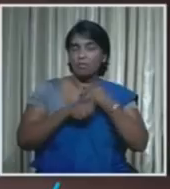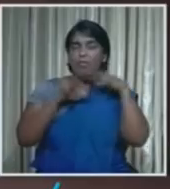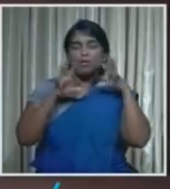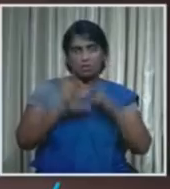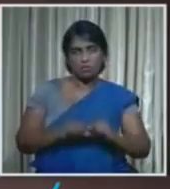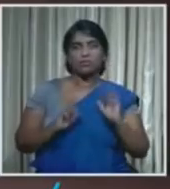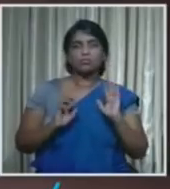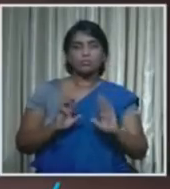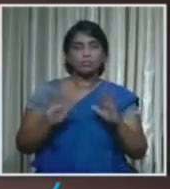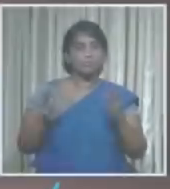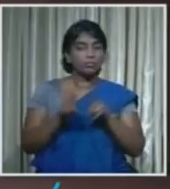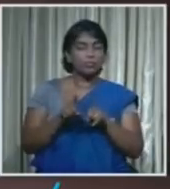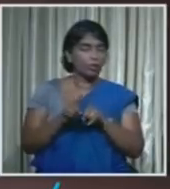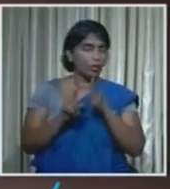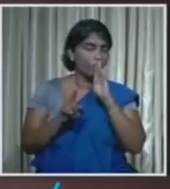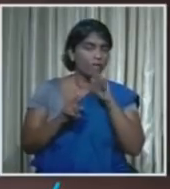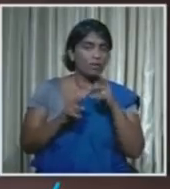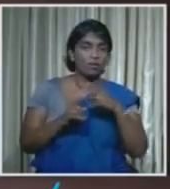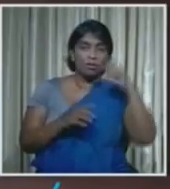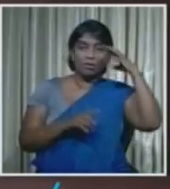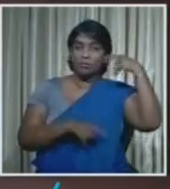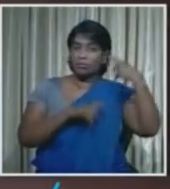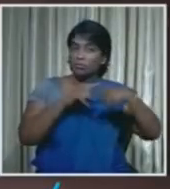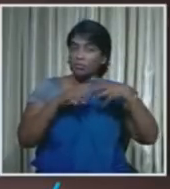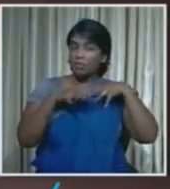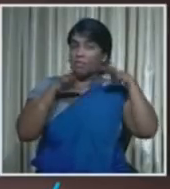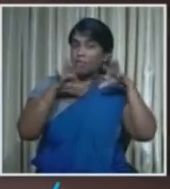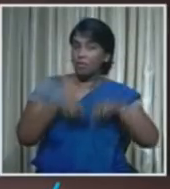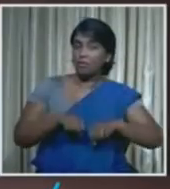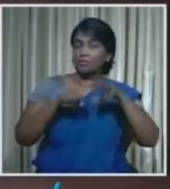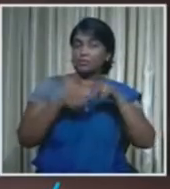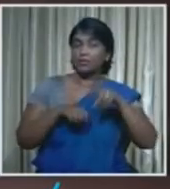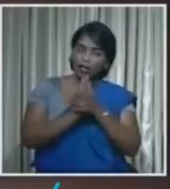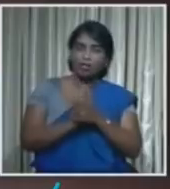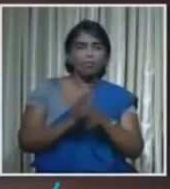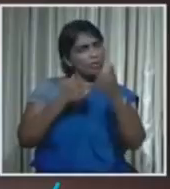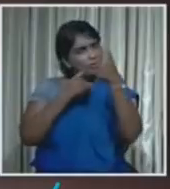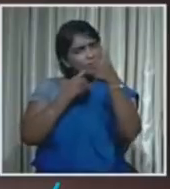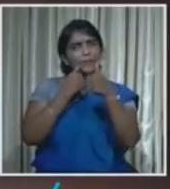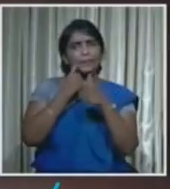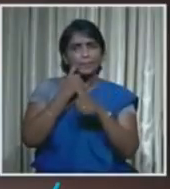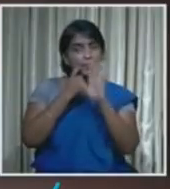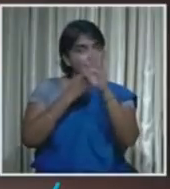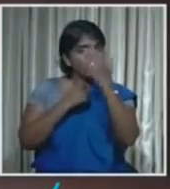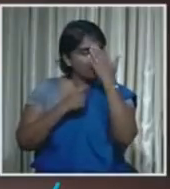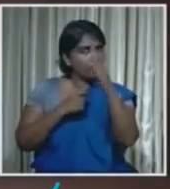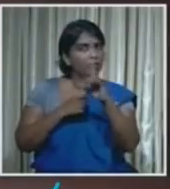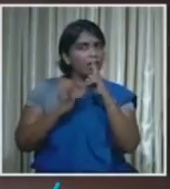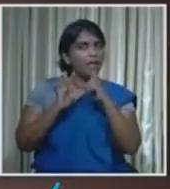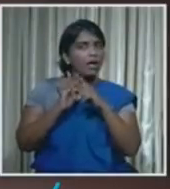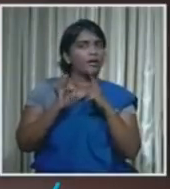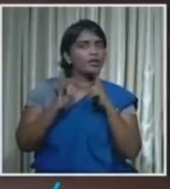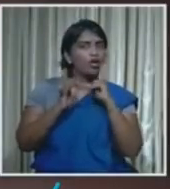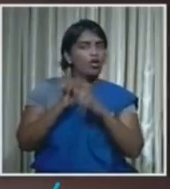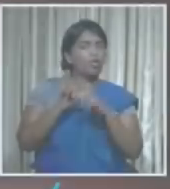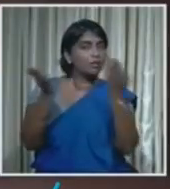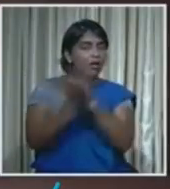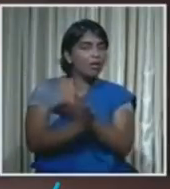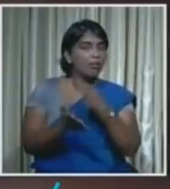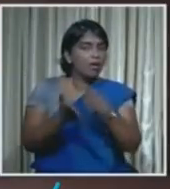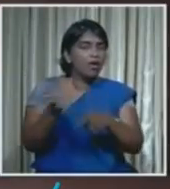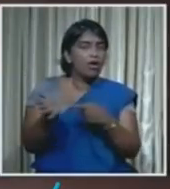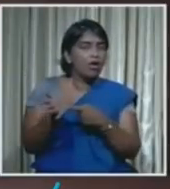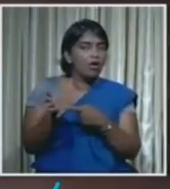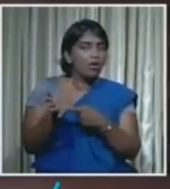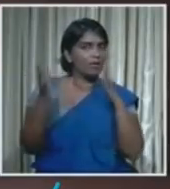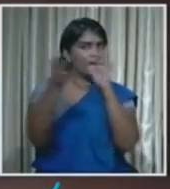විය යුතුයි එහෙම නැත්නම් සිදුවෙන දේ තමයි බල ශක්ති ශේත්‍රය අත්පත් කරගන්න කෙනා හිට අපේ රට පාලනය කරනවා හැබැයි කරුණාකරලා කියන්න IOC එකත් එක්ක අත්සන්කරන ගිවිසුම් මොකද්ද කියලා ඒ